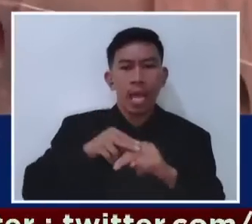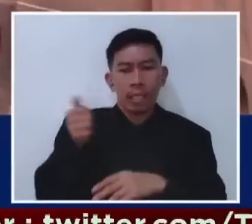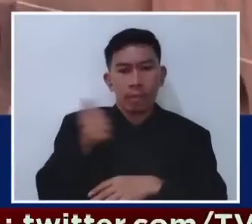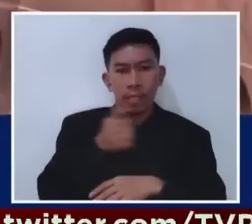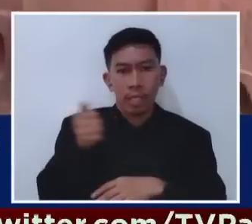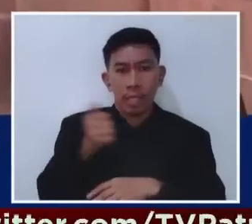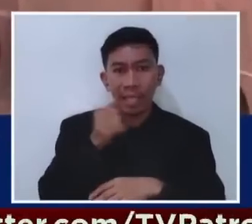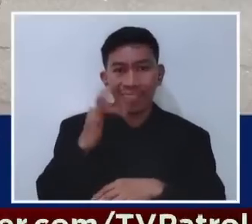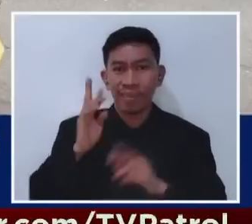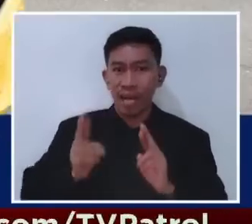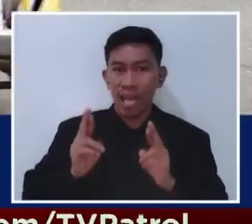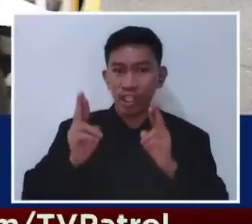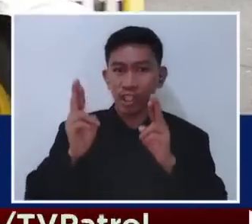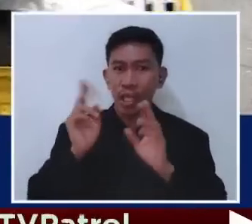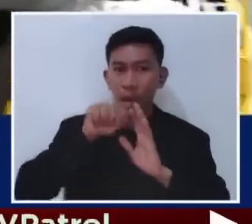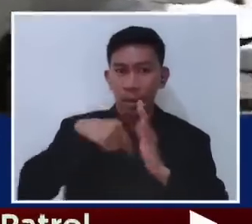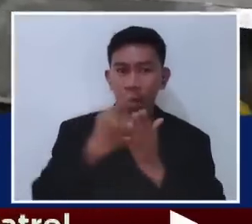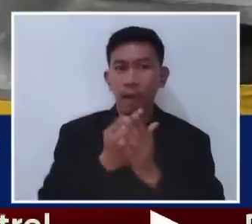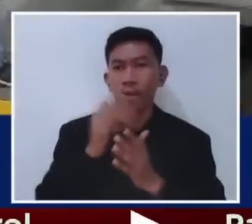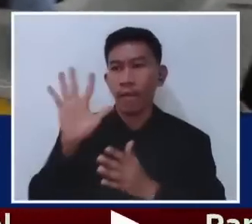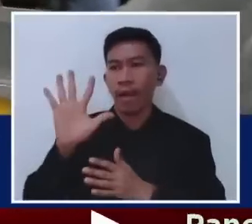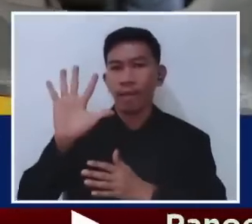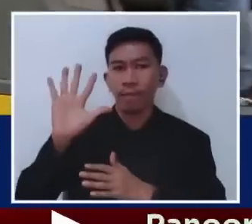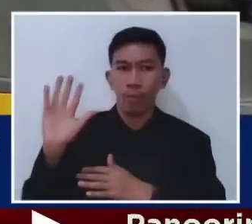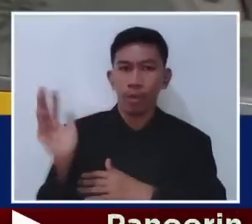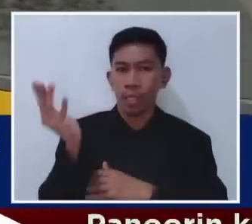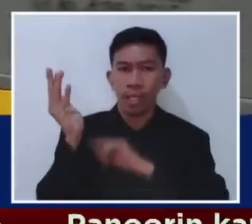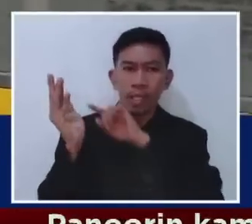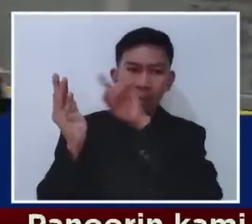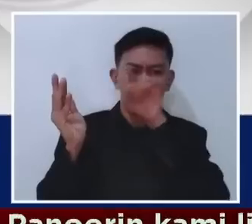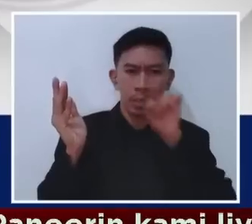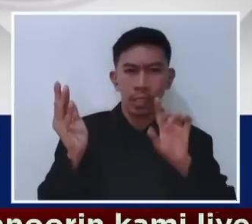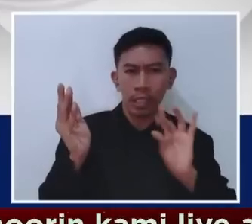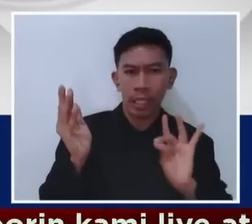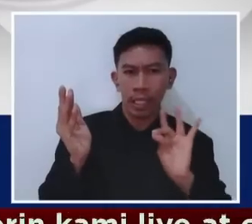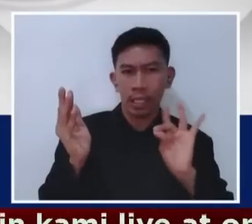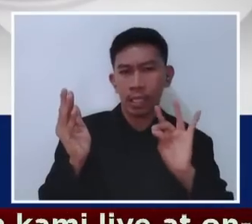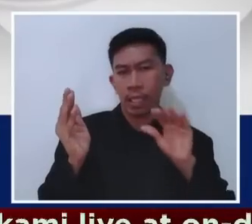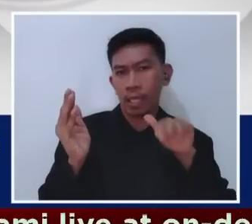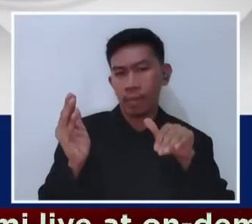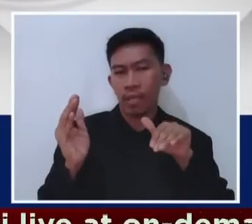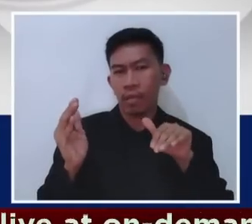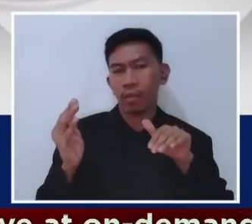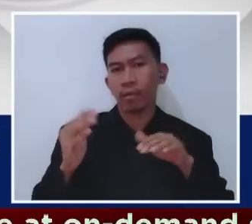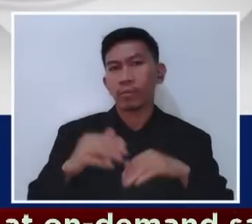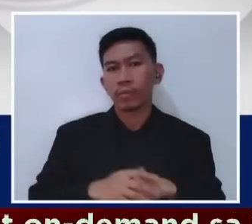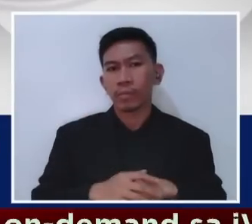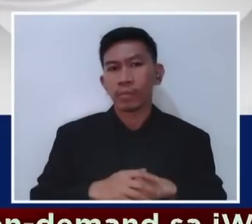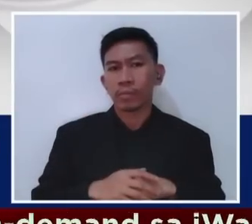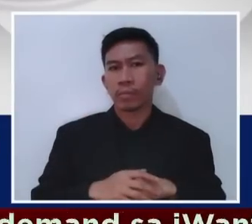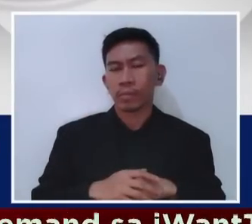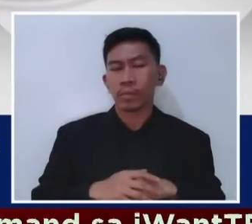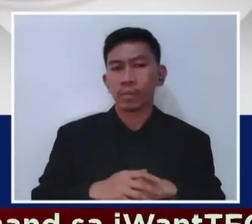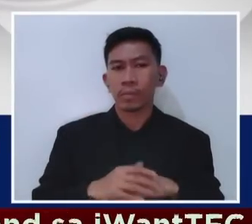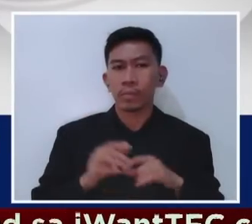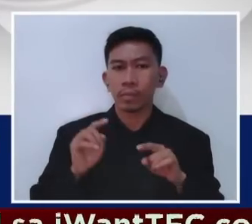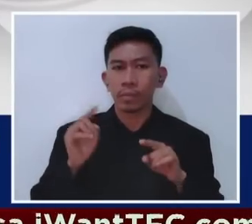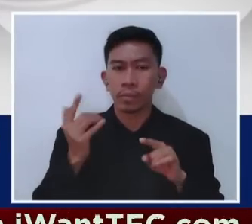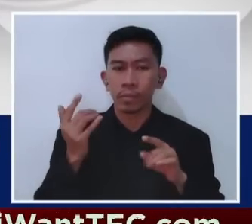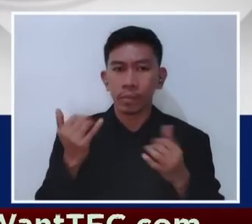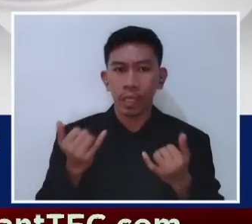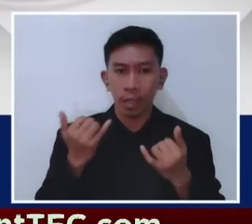a.m. to 8 a.m. at 5 p.m. to 8 p.m. Magtataas ng fare ang ating MRT3,